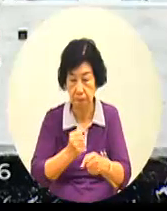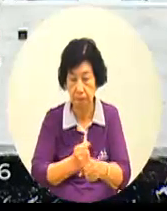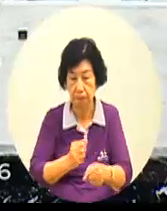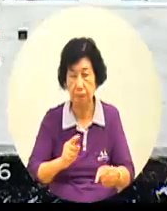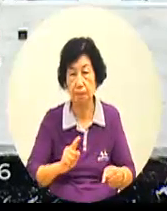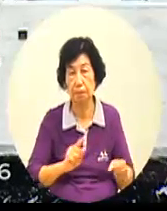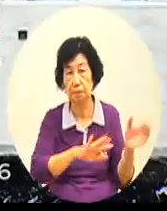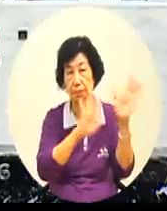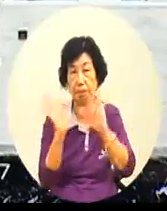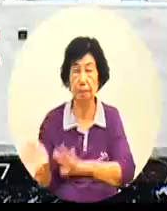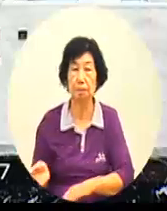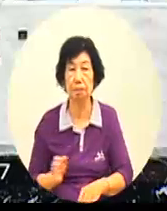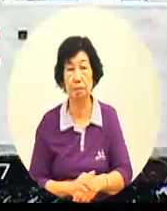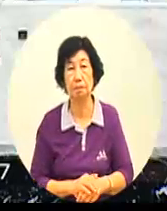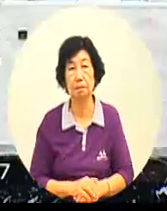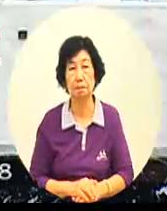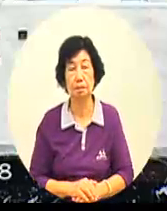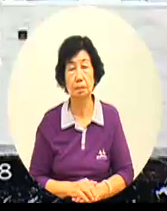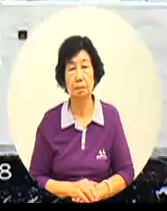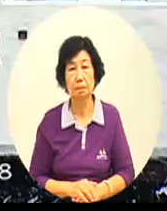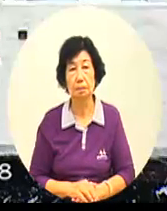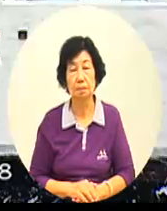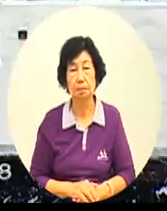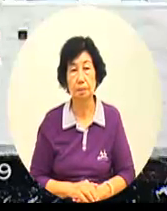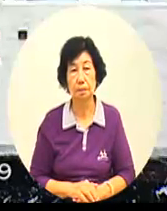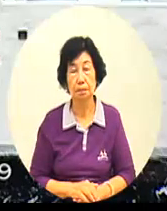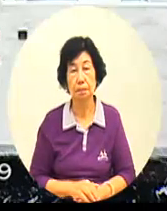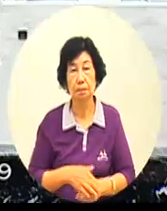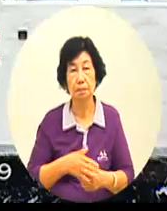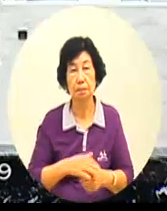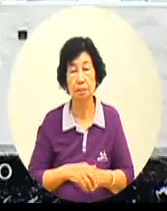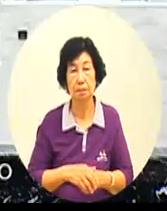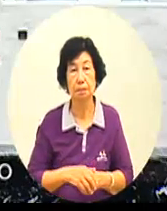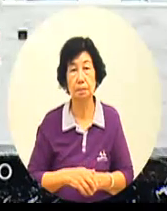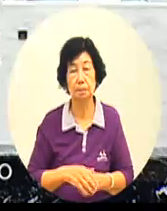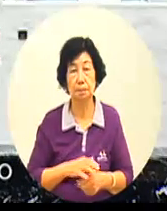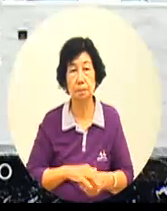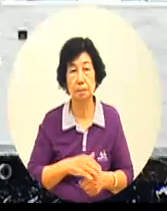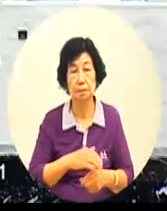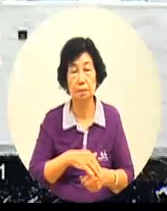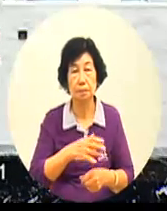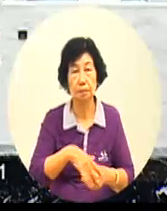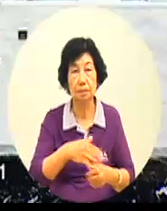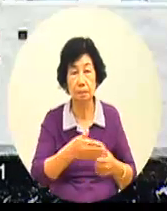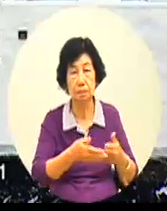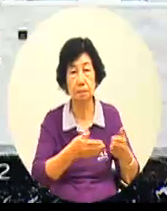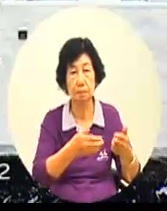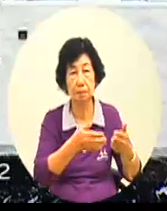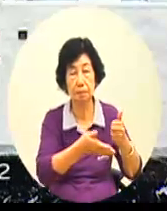这是补充。那就麻烦唐议员来，我剩下我的呀。